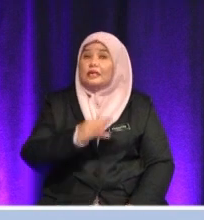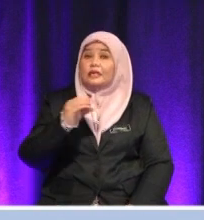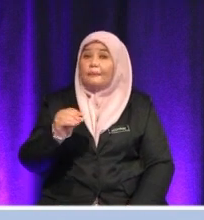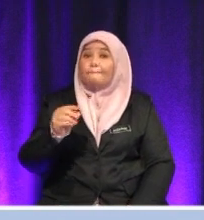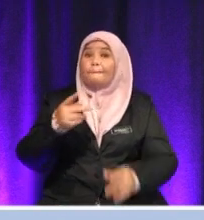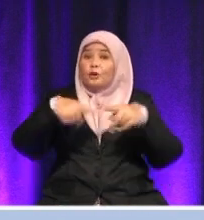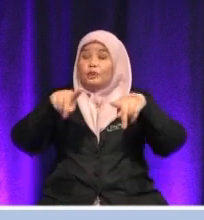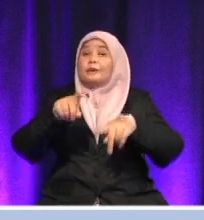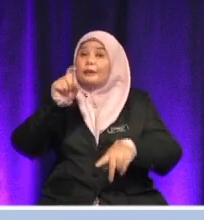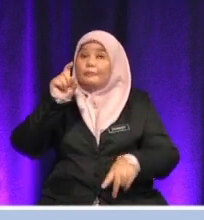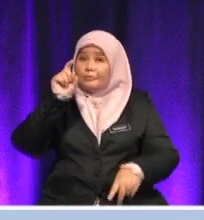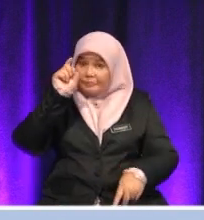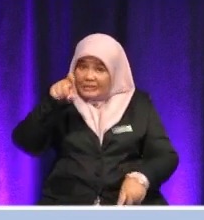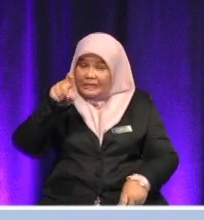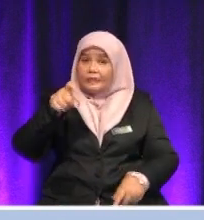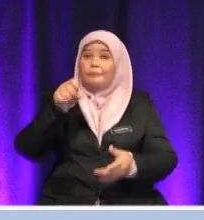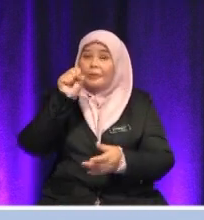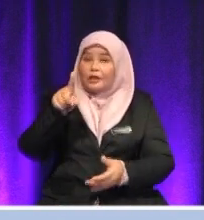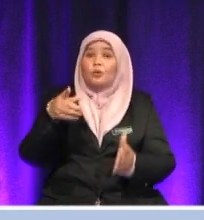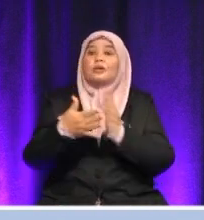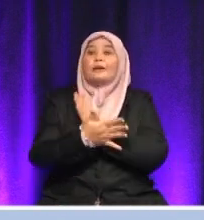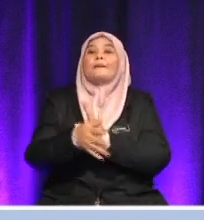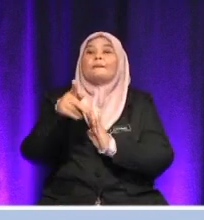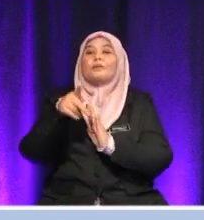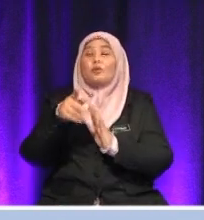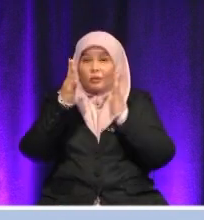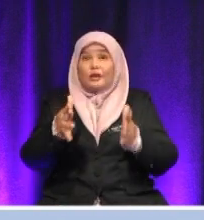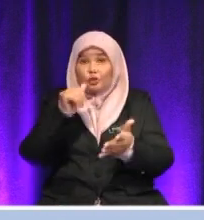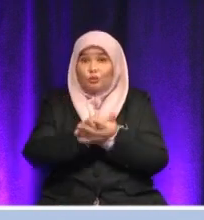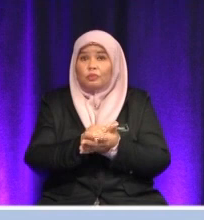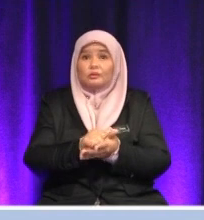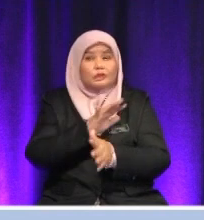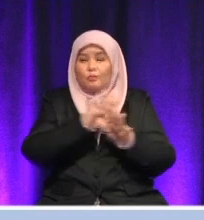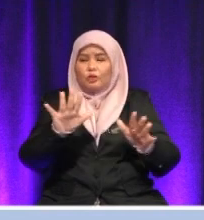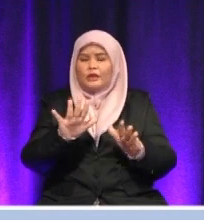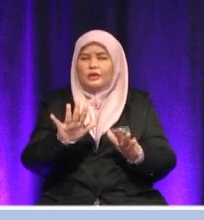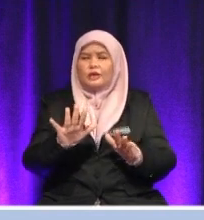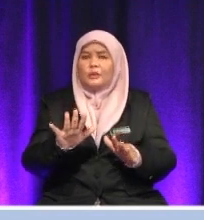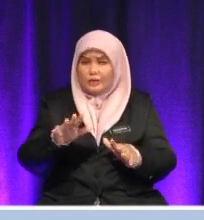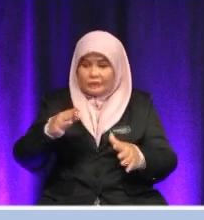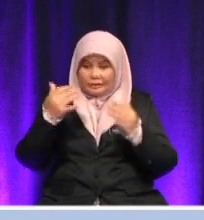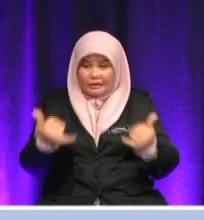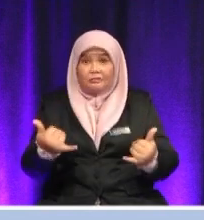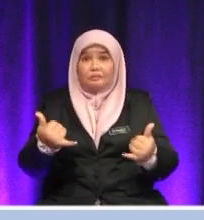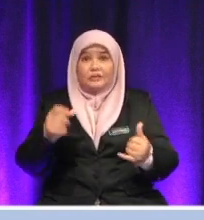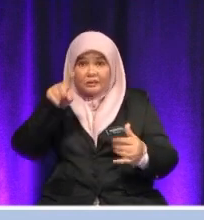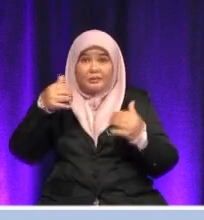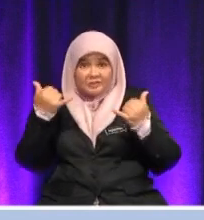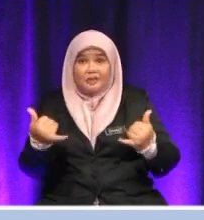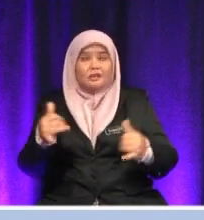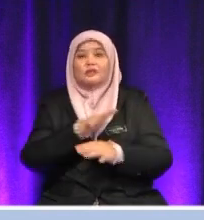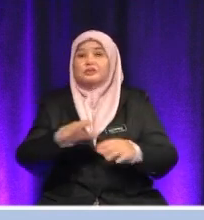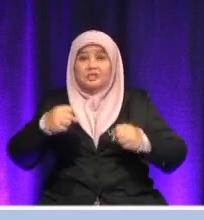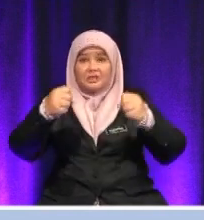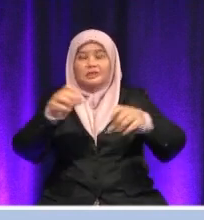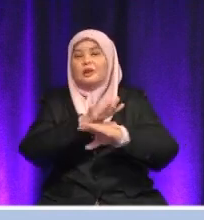perlu dibayar oleh pelaku sendiri dan kena bayar segera. Tak boleh tangguh-tangguh. Dia tak boleh bayar ansur-ansur 3 bulan macam kita berhutang. Tak